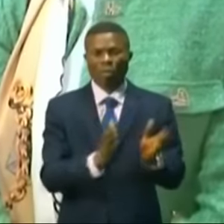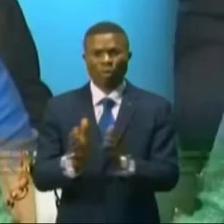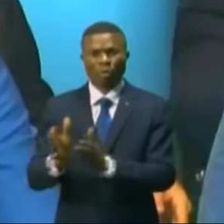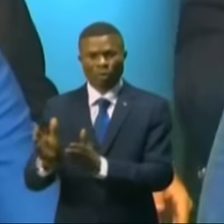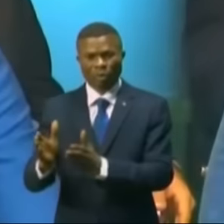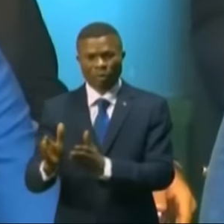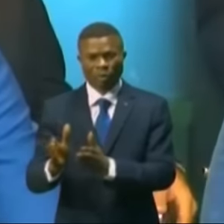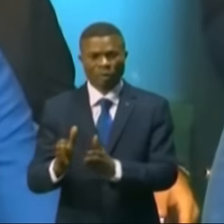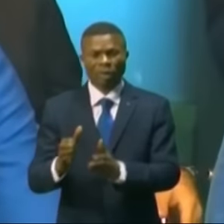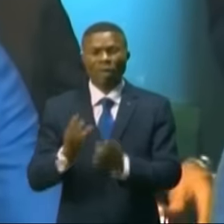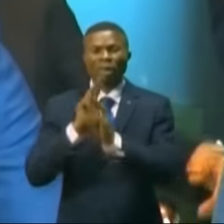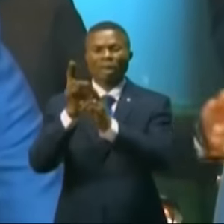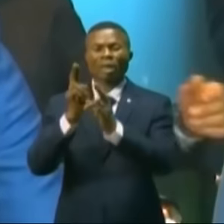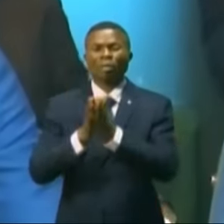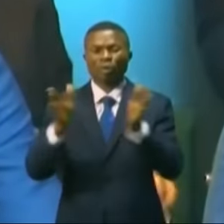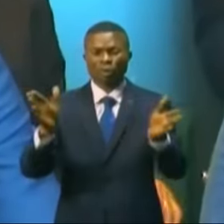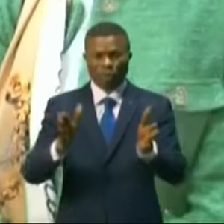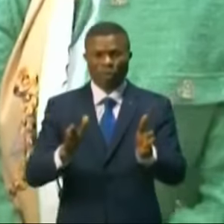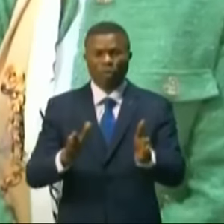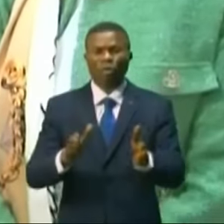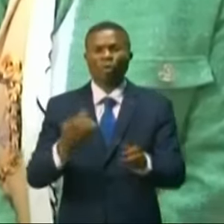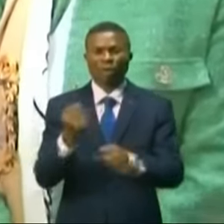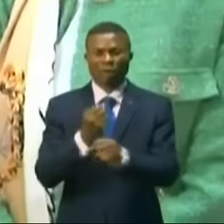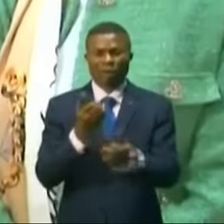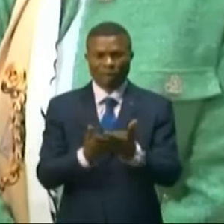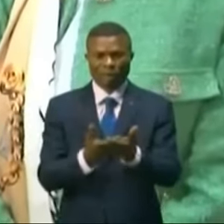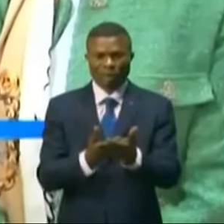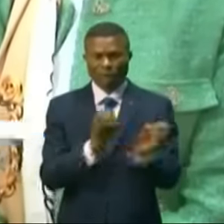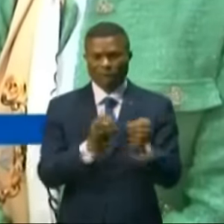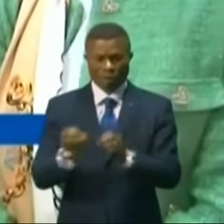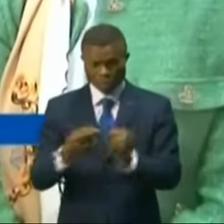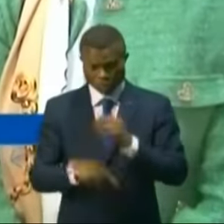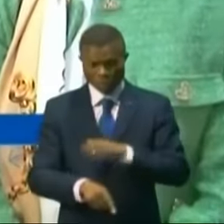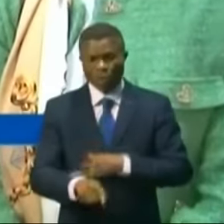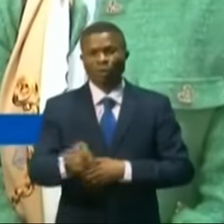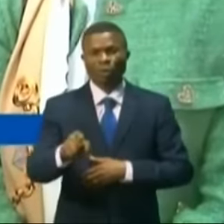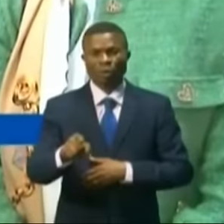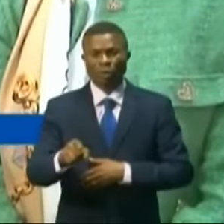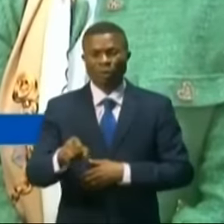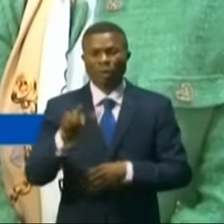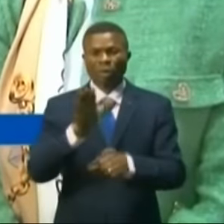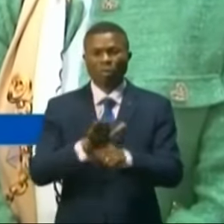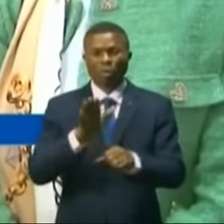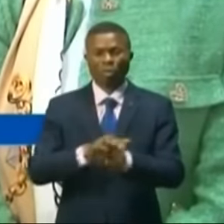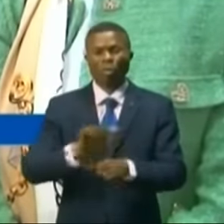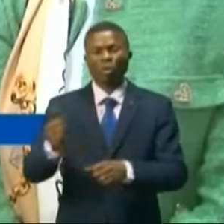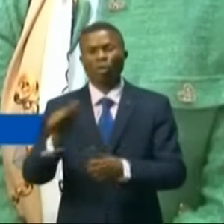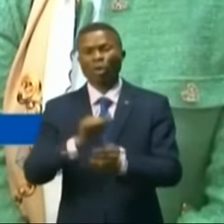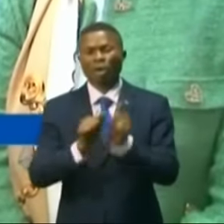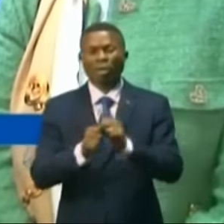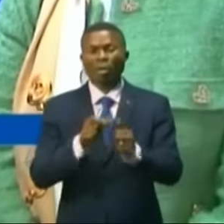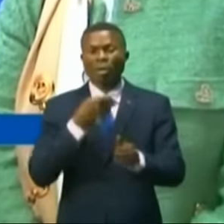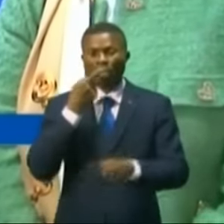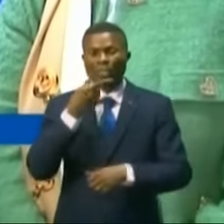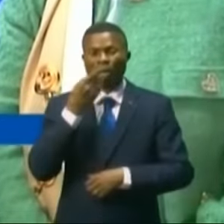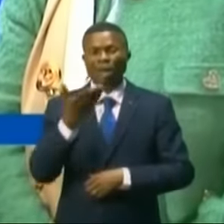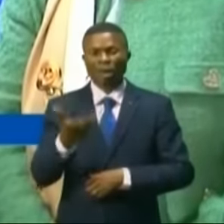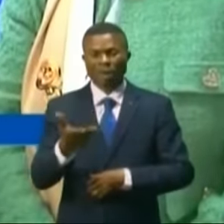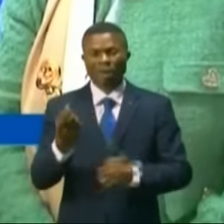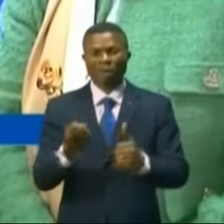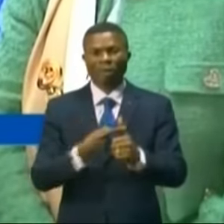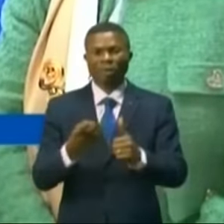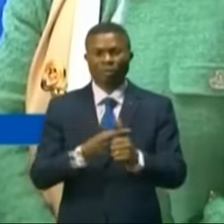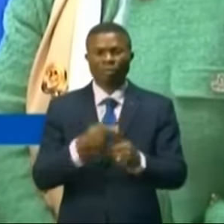les états généraux du secteur, qui vont se tenir incessamment. Et plusieurs autres points ont été abordés, notamment